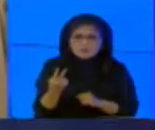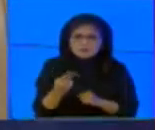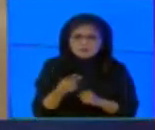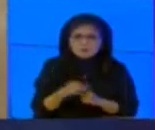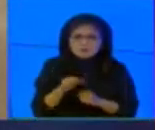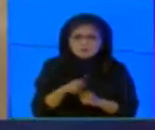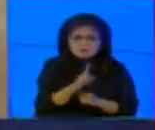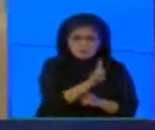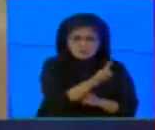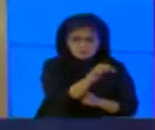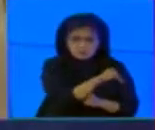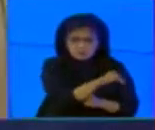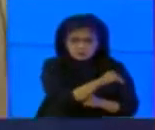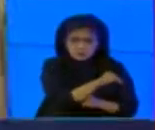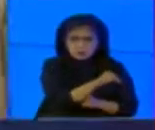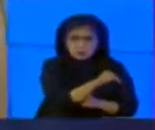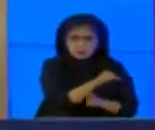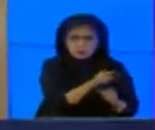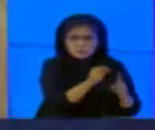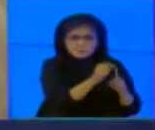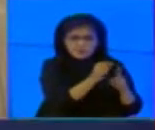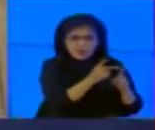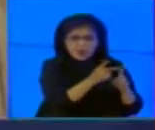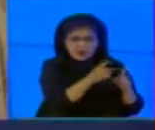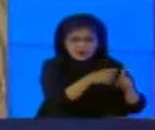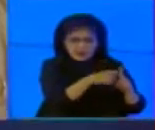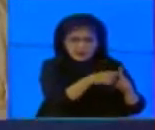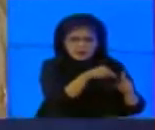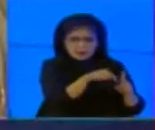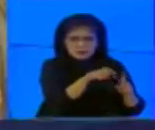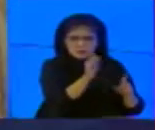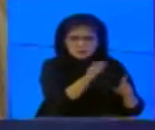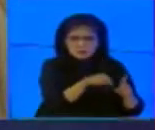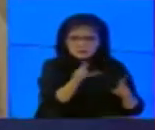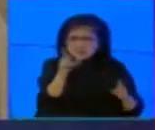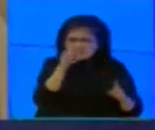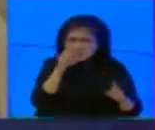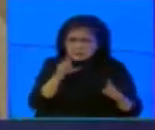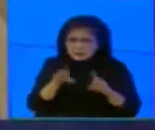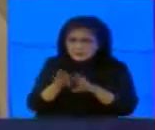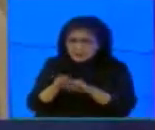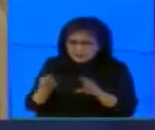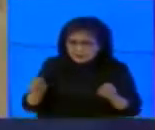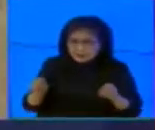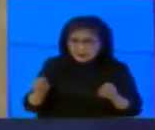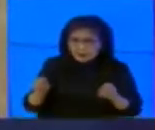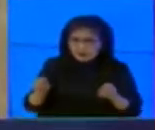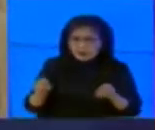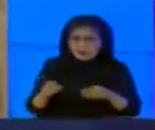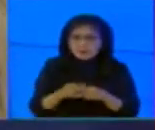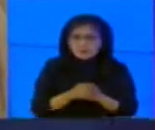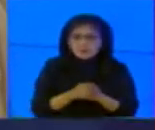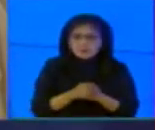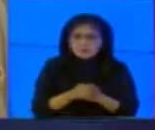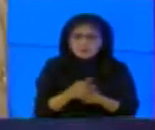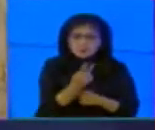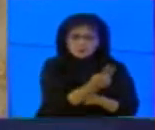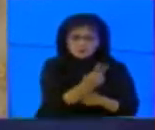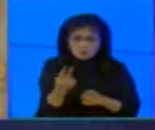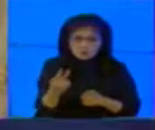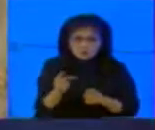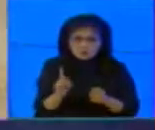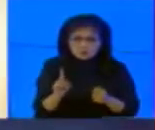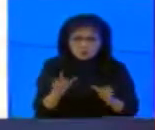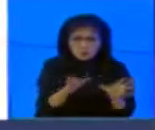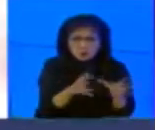yang di PHK, yang satunya adalah orang pencari kerja. Dua-duanya harapannya adalah untuk mengurus